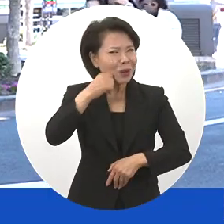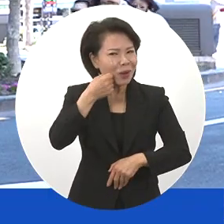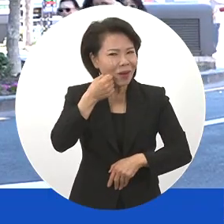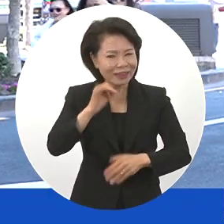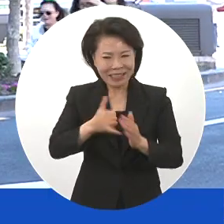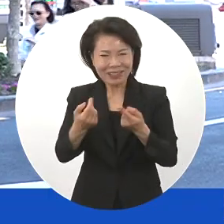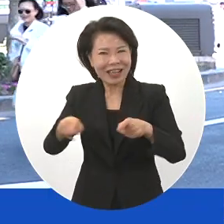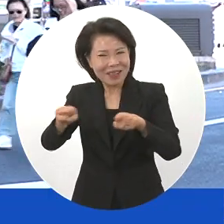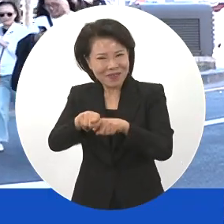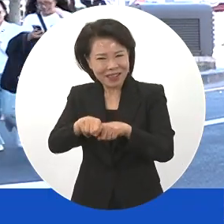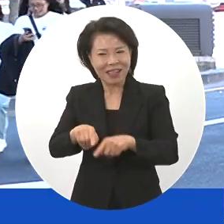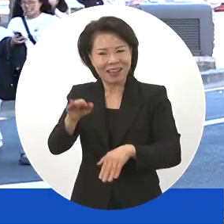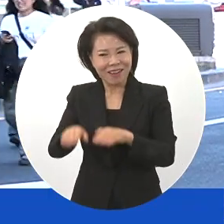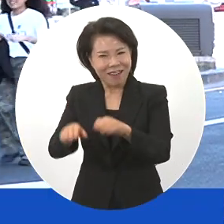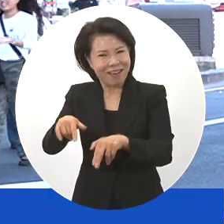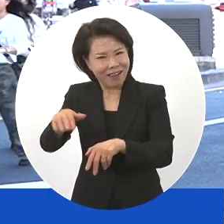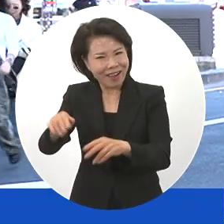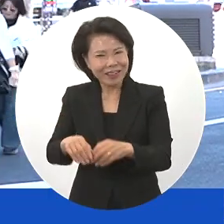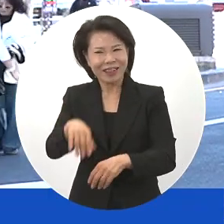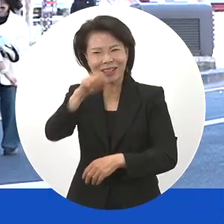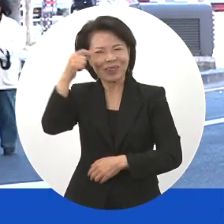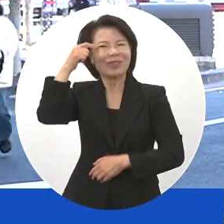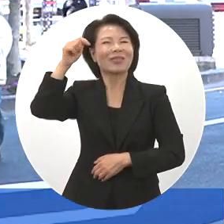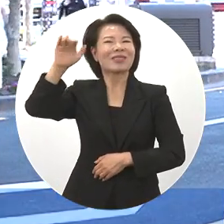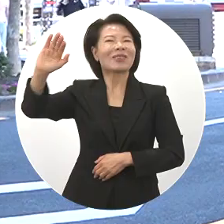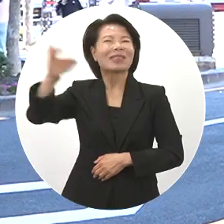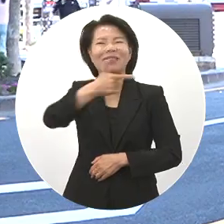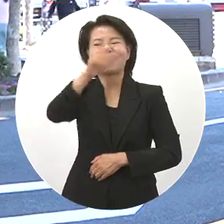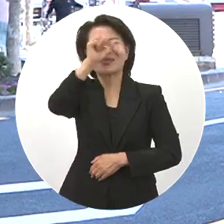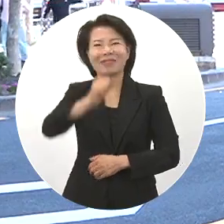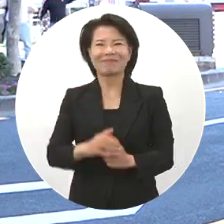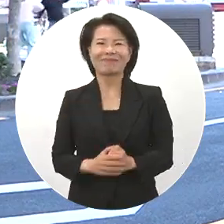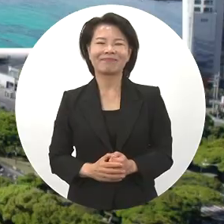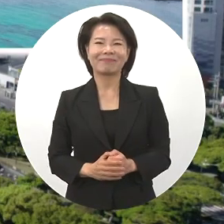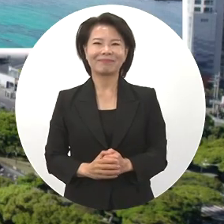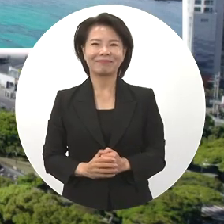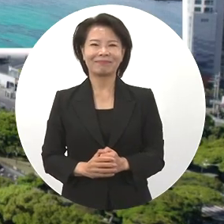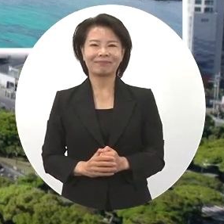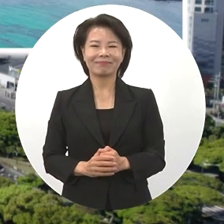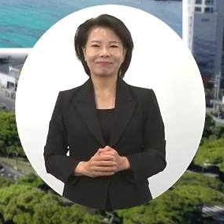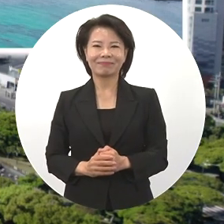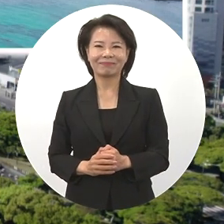걸었는데 이렇게 가족들과 걸어서 좋은 추억이 돼서 너무 좋아요.